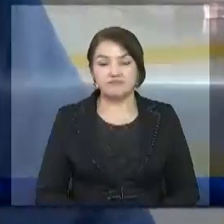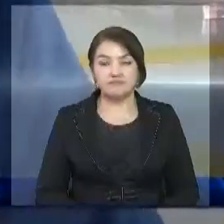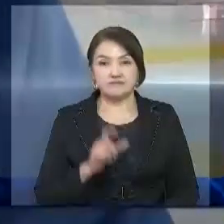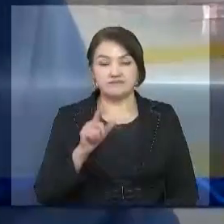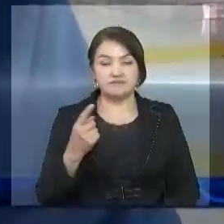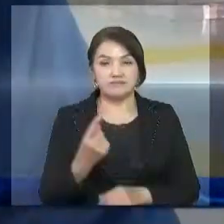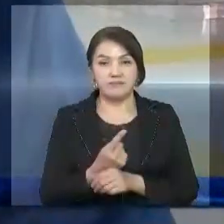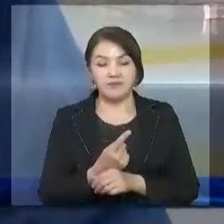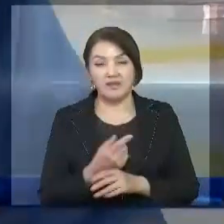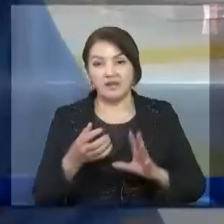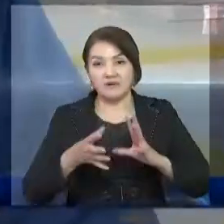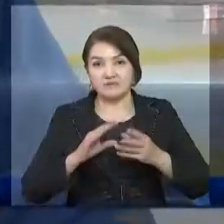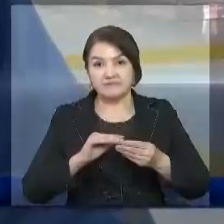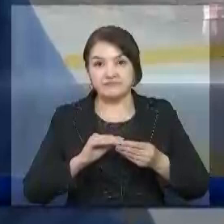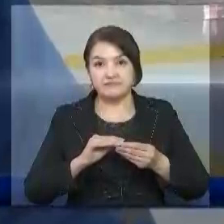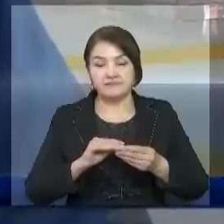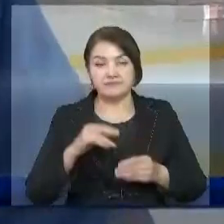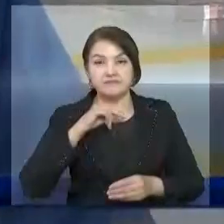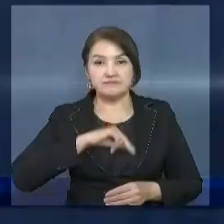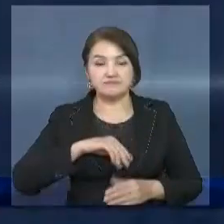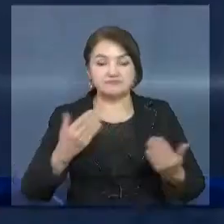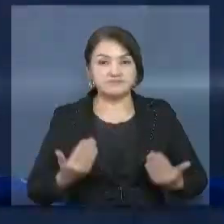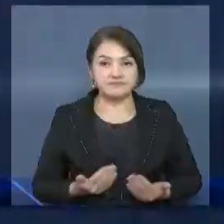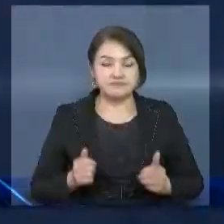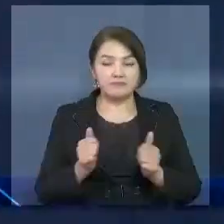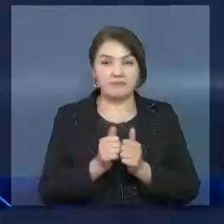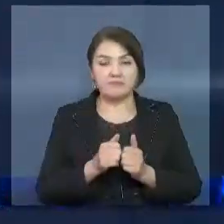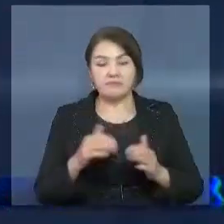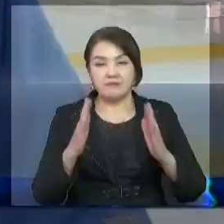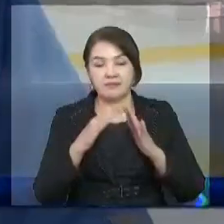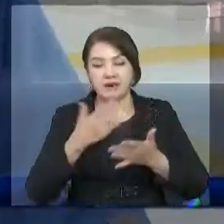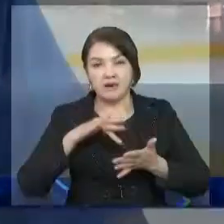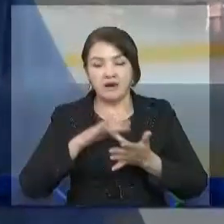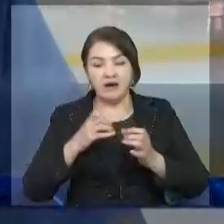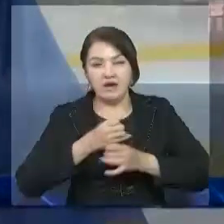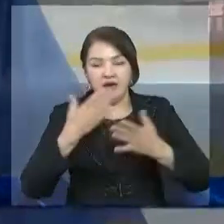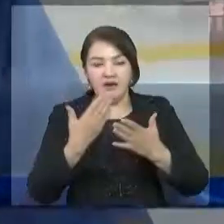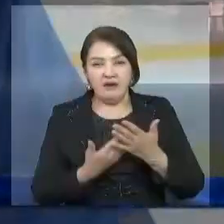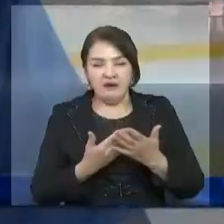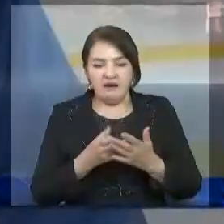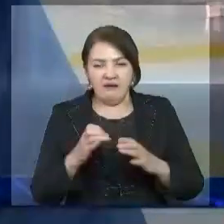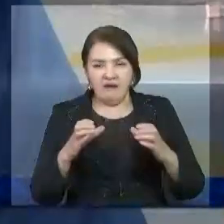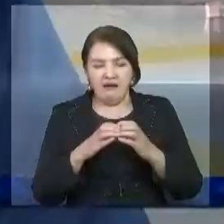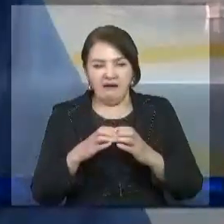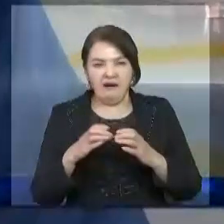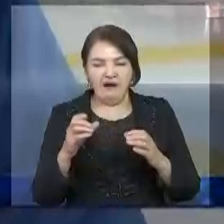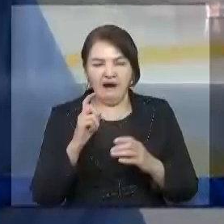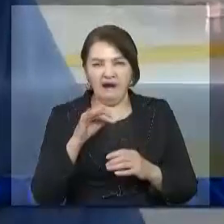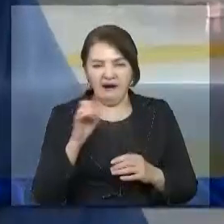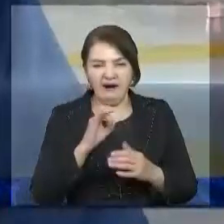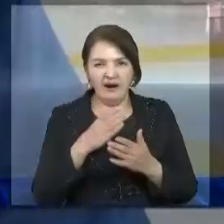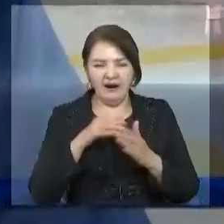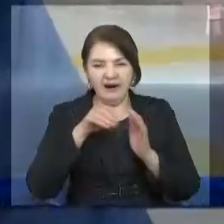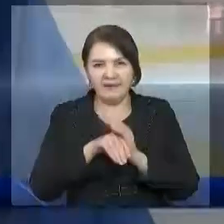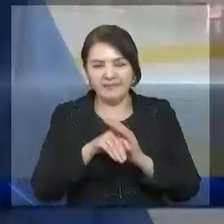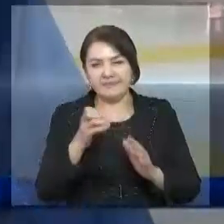жандардың бірі. Жалпы айтқанда, жаны өмірге жақын кісі. Қалалық мәдениет үйінде наставник үлкен хор ұжымы бар, соның